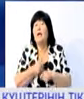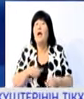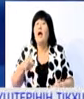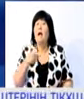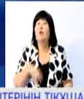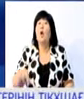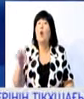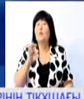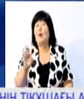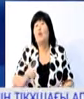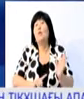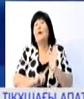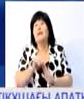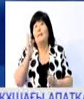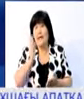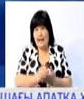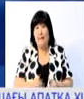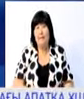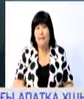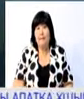Ғабидолла Оспанқұлов бастап келді.